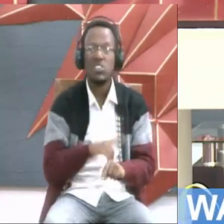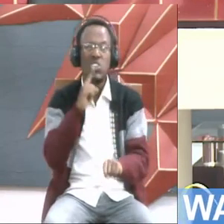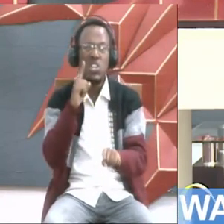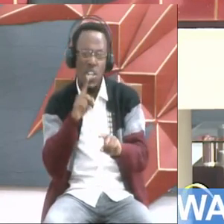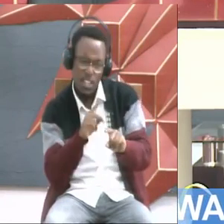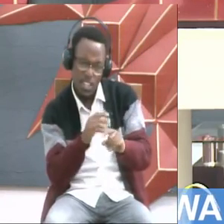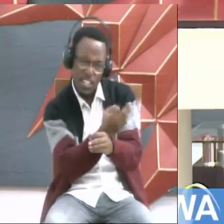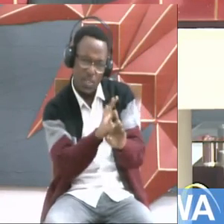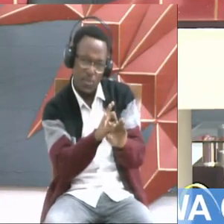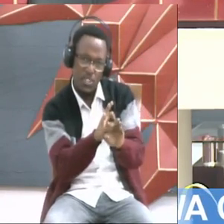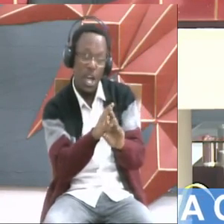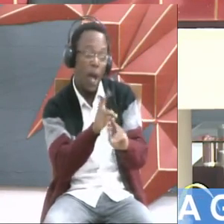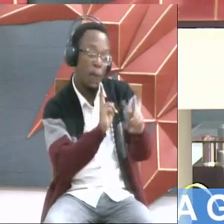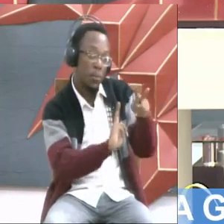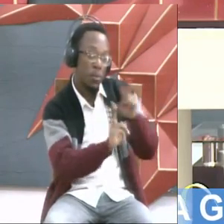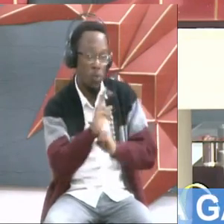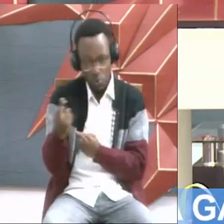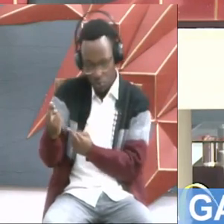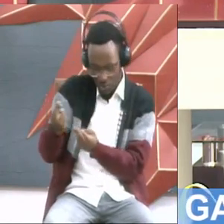bakunezererewe